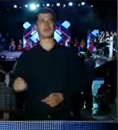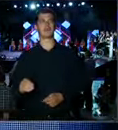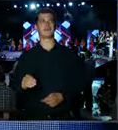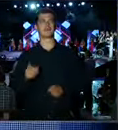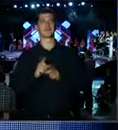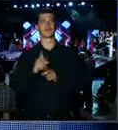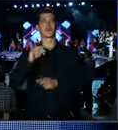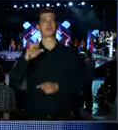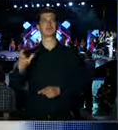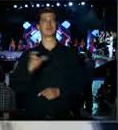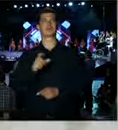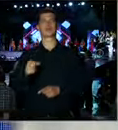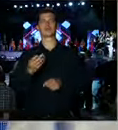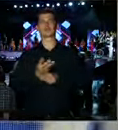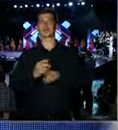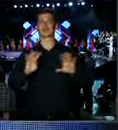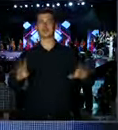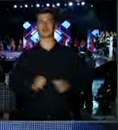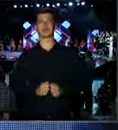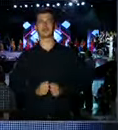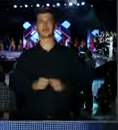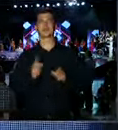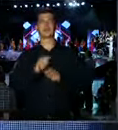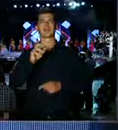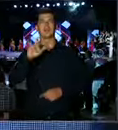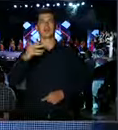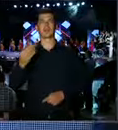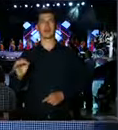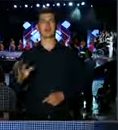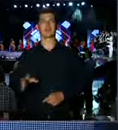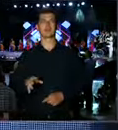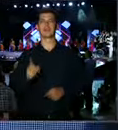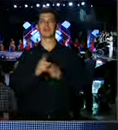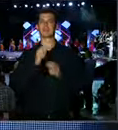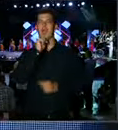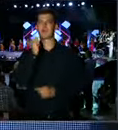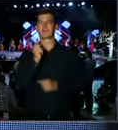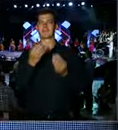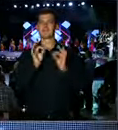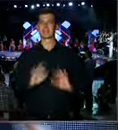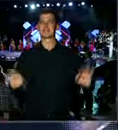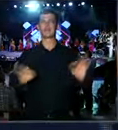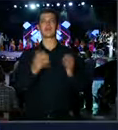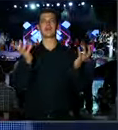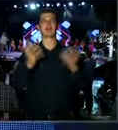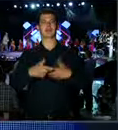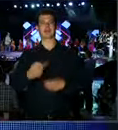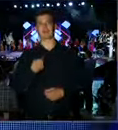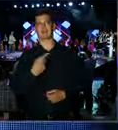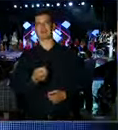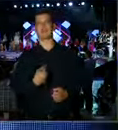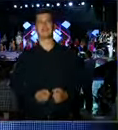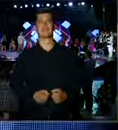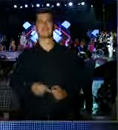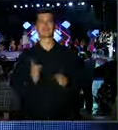Kublin, Warszawa, Tamka 49, Pneumat, Europejski Festiwal Filmowy, Integracja Ty i Ja,